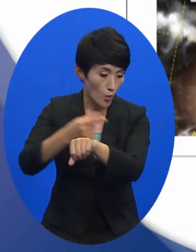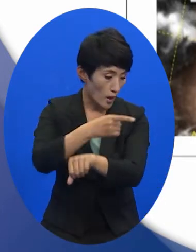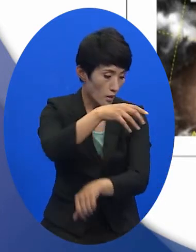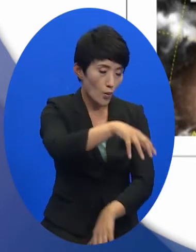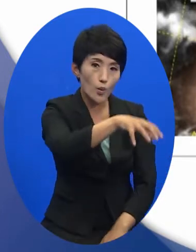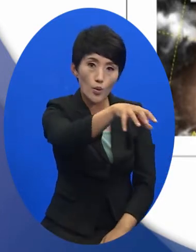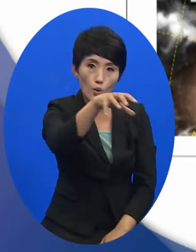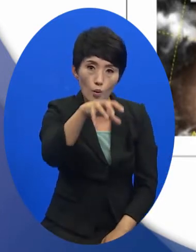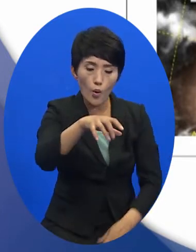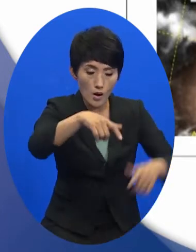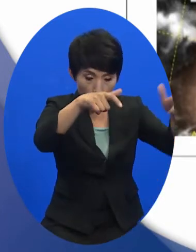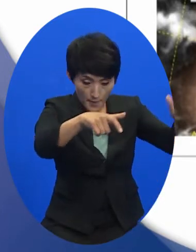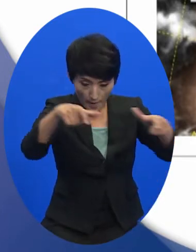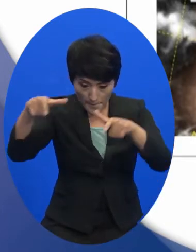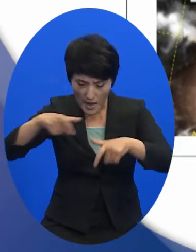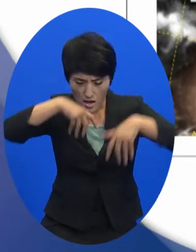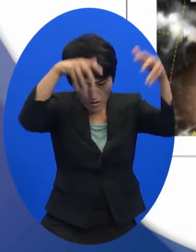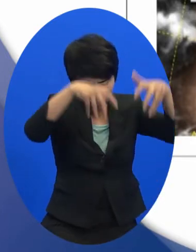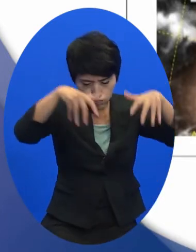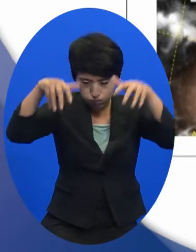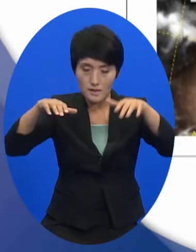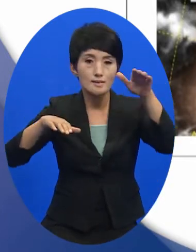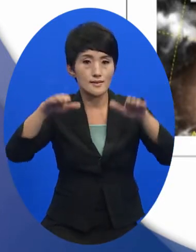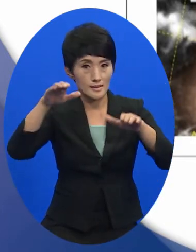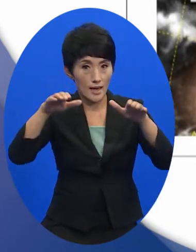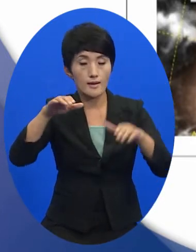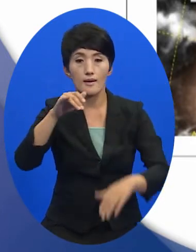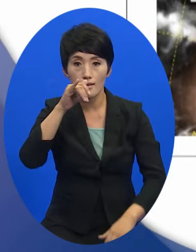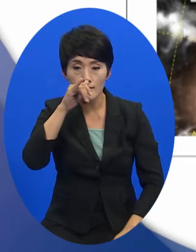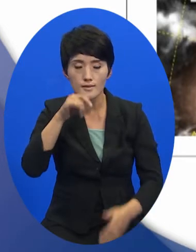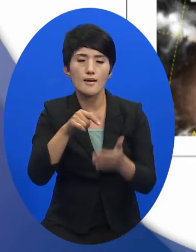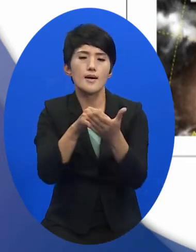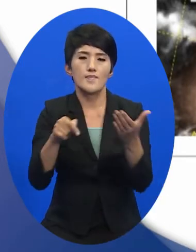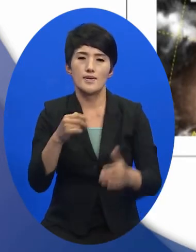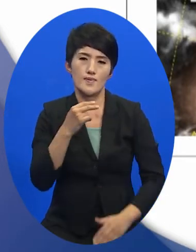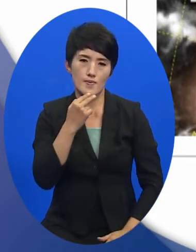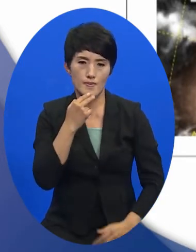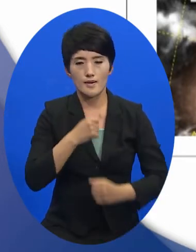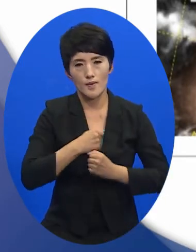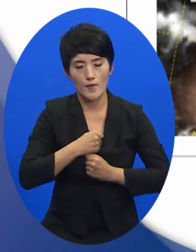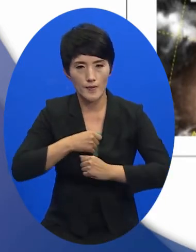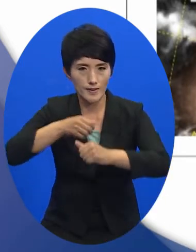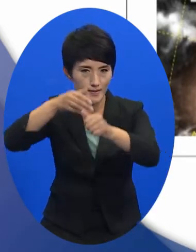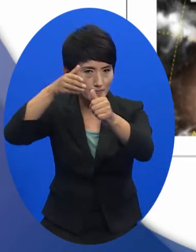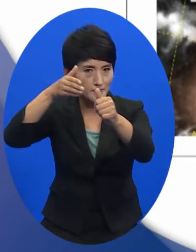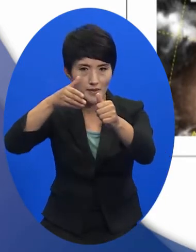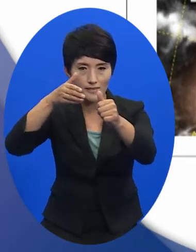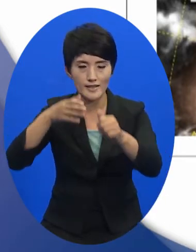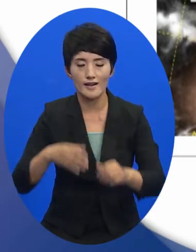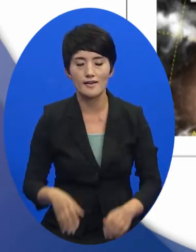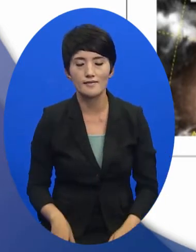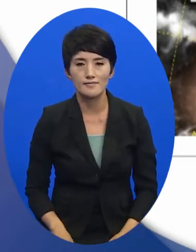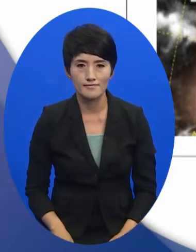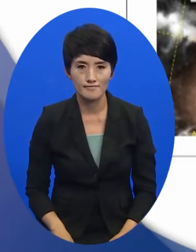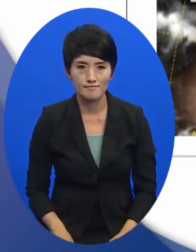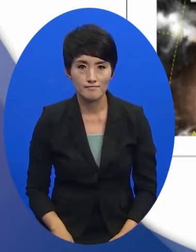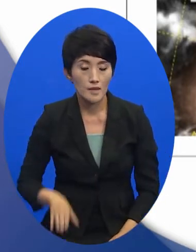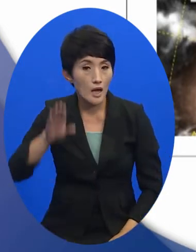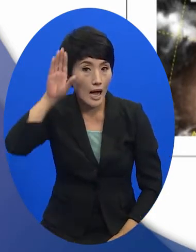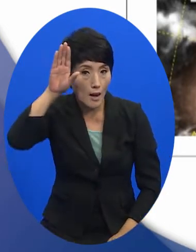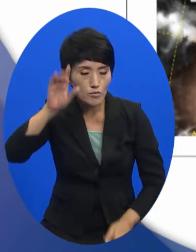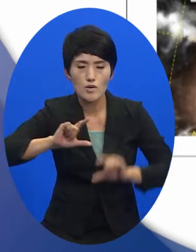지역에서도 국제적으로 다서 많은 비가 오는 곳이 있겠으니 비 피해가 발생하지 않도록 철저히 대비하시기 바라며